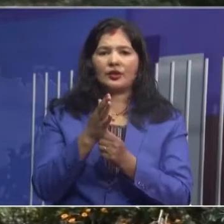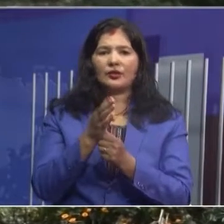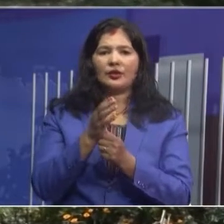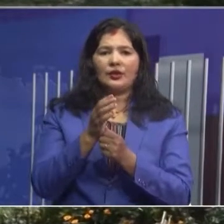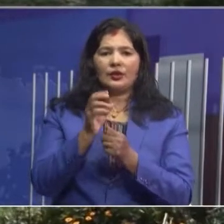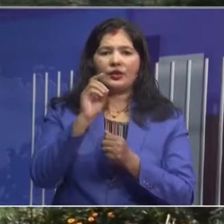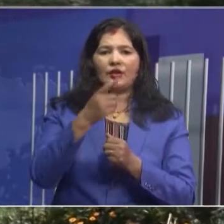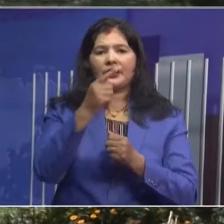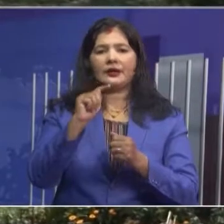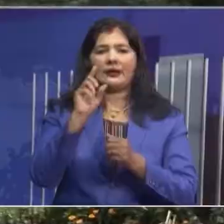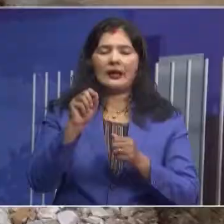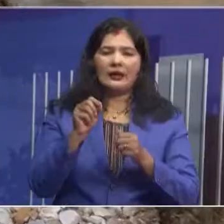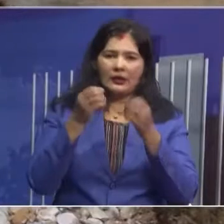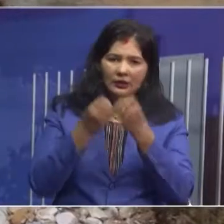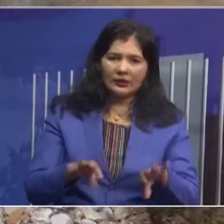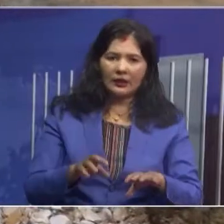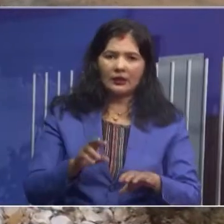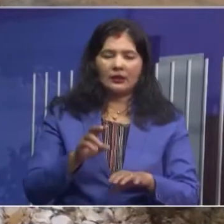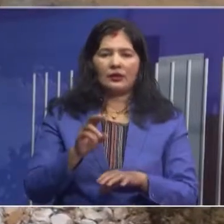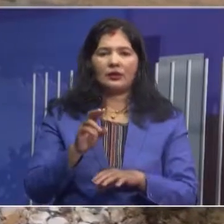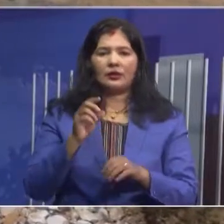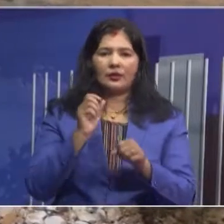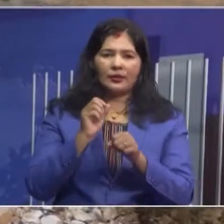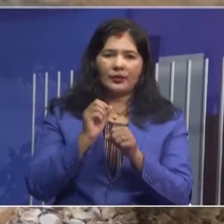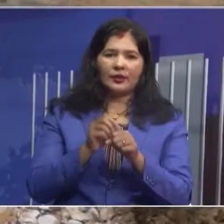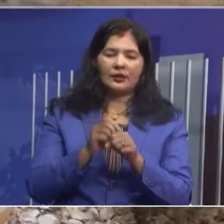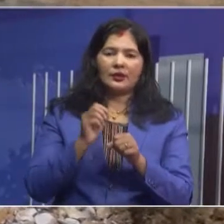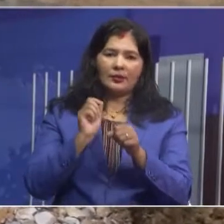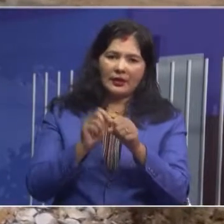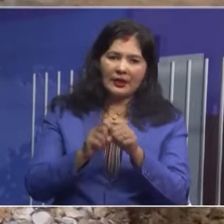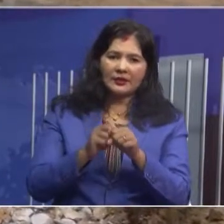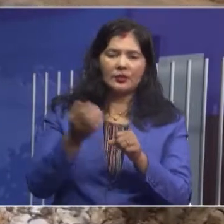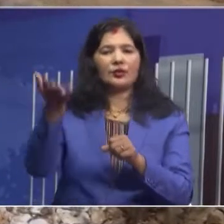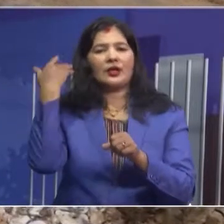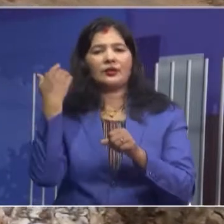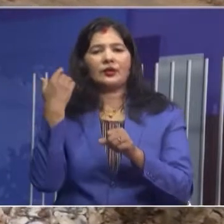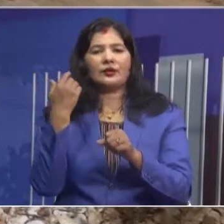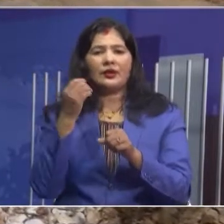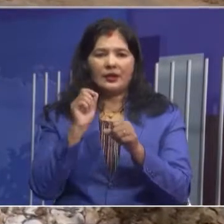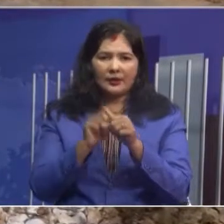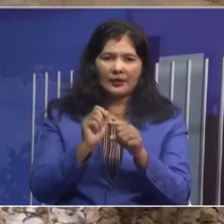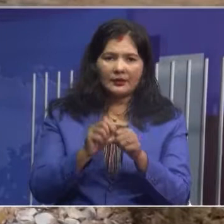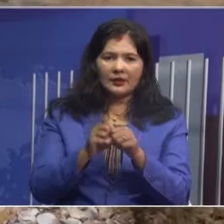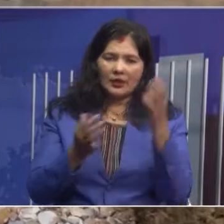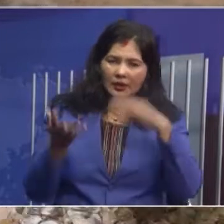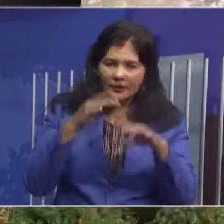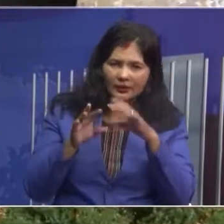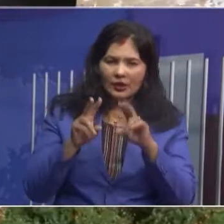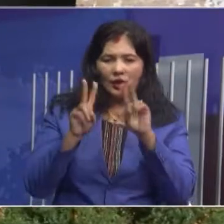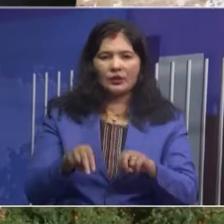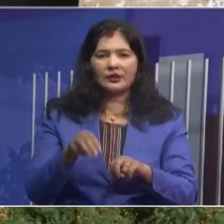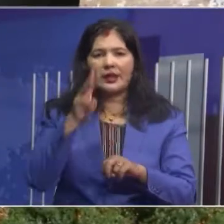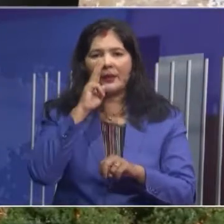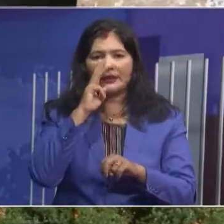गरेपछि निर्माण सामग्री अल्पत्र अवस्थामा राख्दा किल्ला कुरूप बनेको हो। निर्माण कार्य पूरा नहुनका साथै निर्माण सामग्री अल्पत्र अवस्थामा राख्दा किल्ला घुम्न